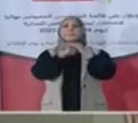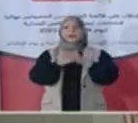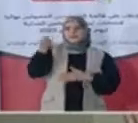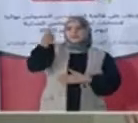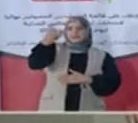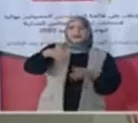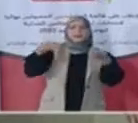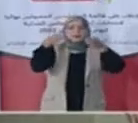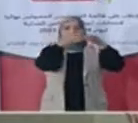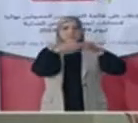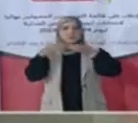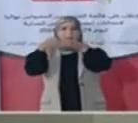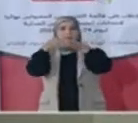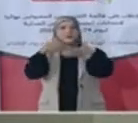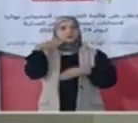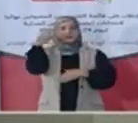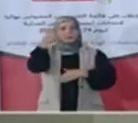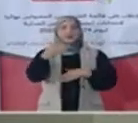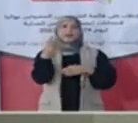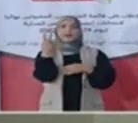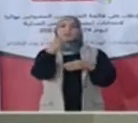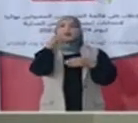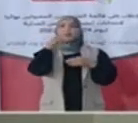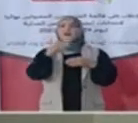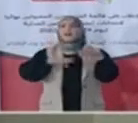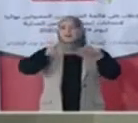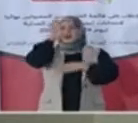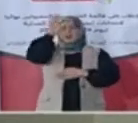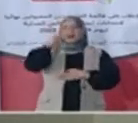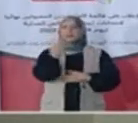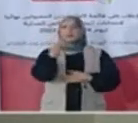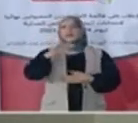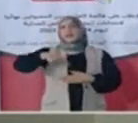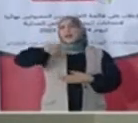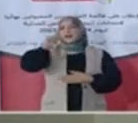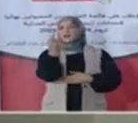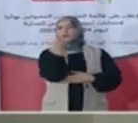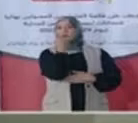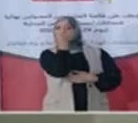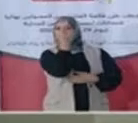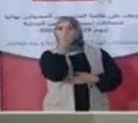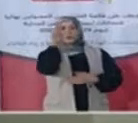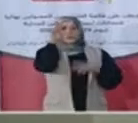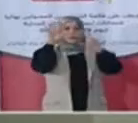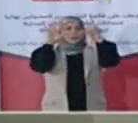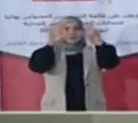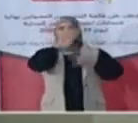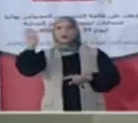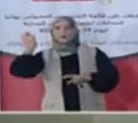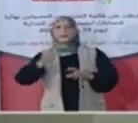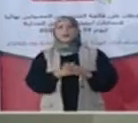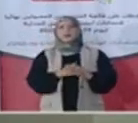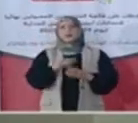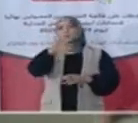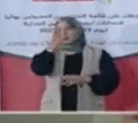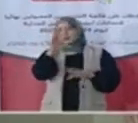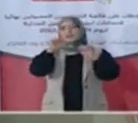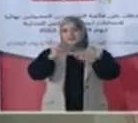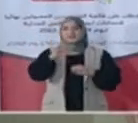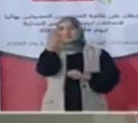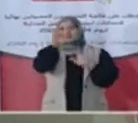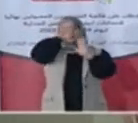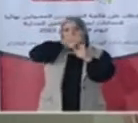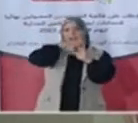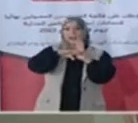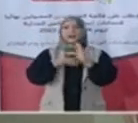من الدوائر التي سوف تمر إلى الدور الثاني هو 1148، تجد تكون أقل. علاش أقل؟ لأنه قد يكون فيها أيضا